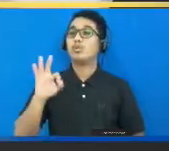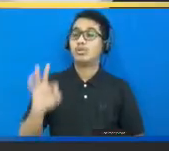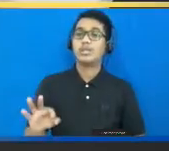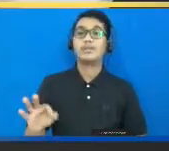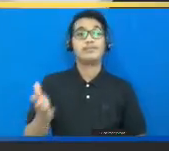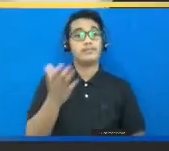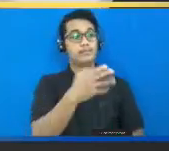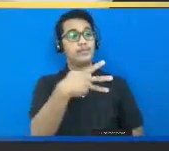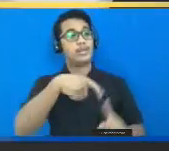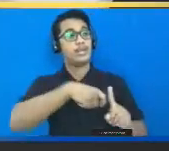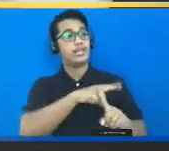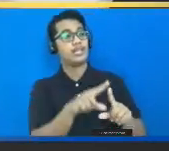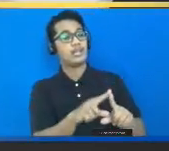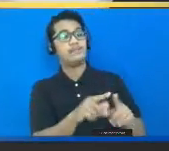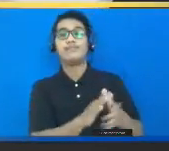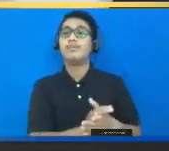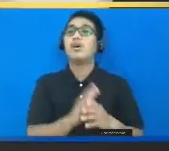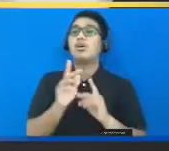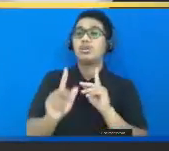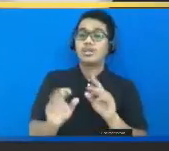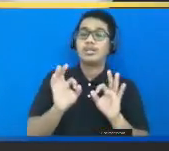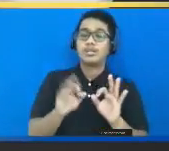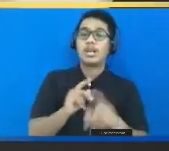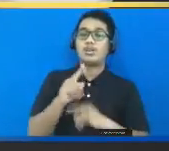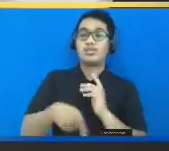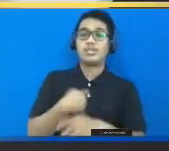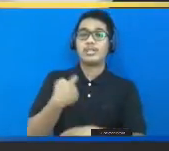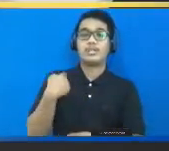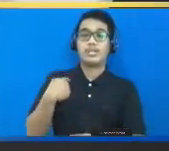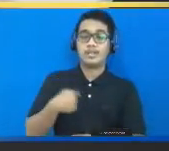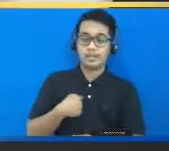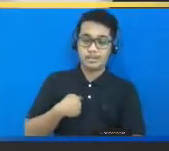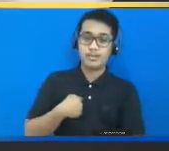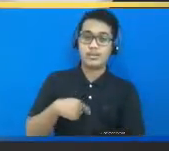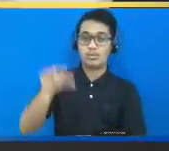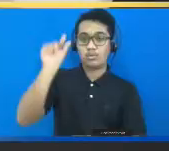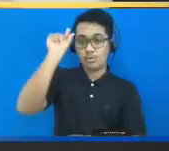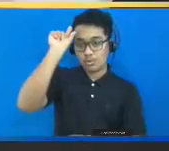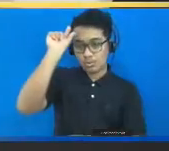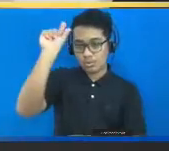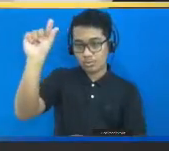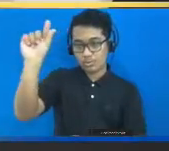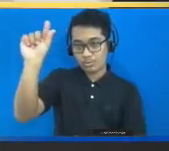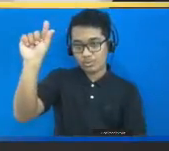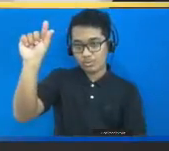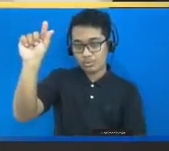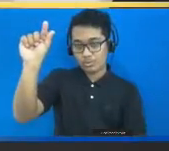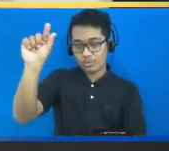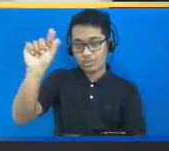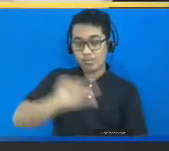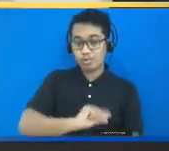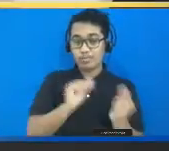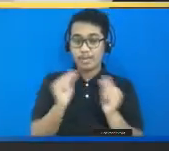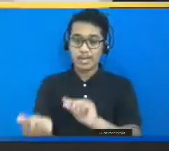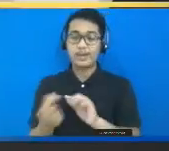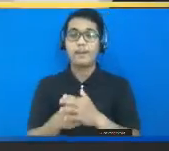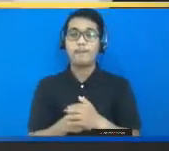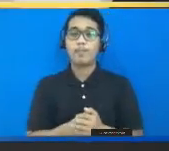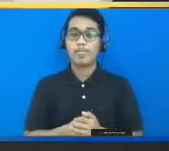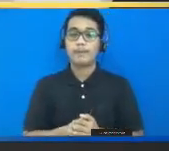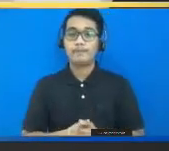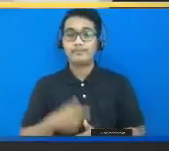silakan singkat aja Kak kalau menurut saya sih untuk apa untuk apa transisi Nia